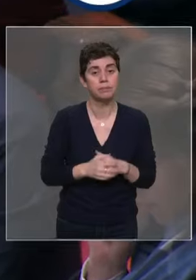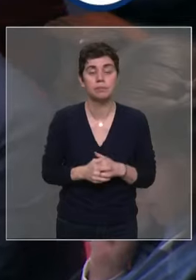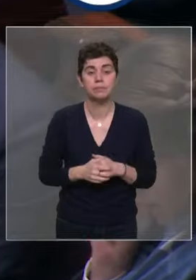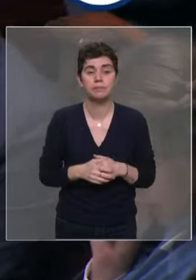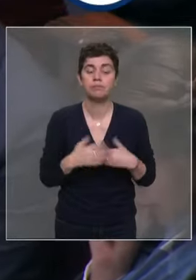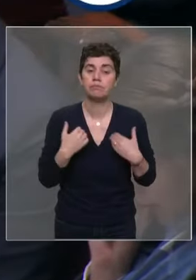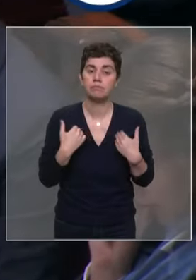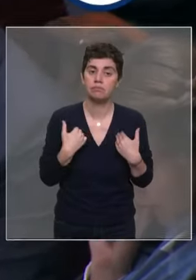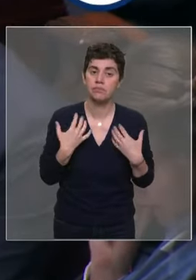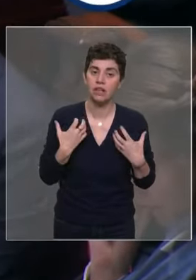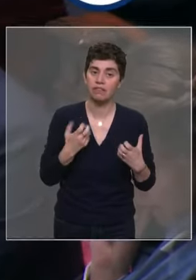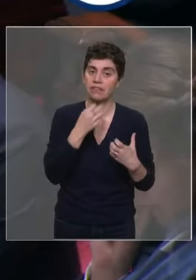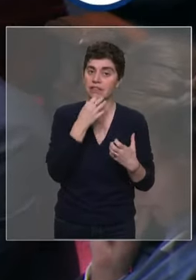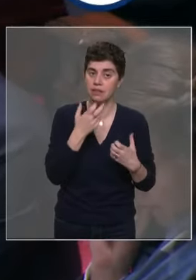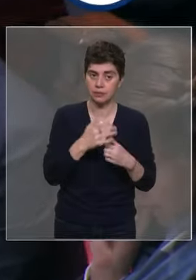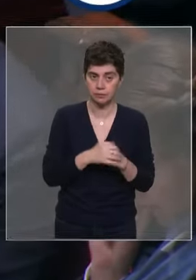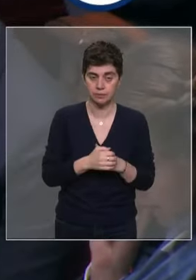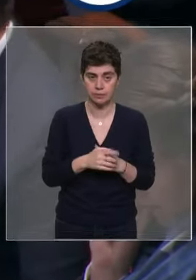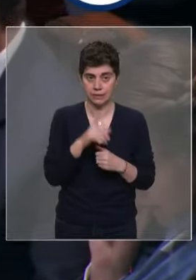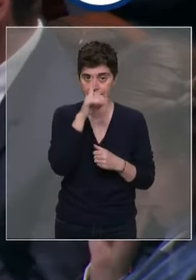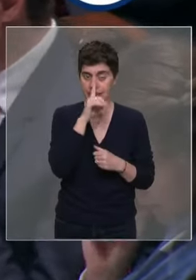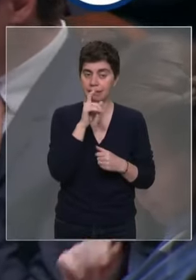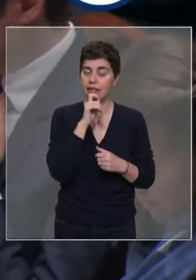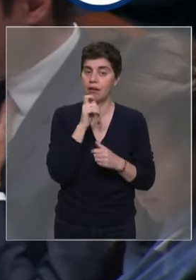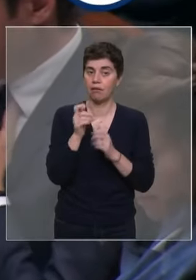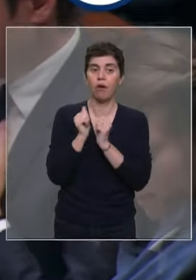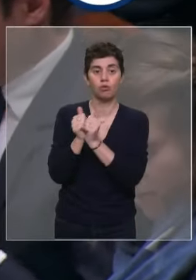nous avons eu l'occasion avec le Qatar